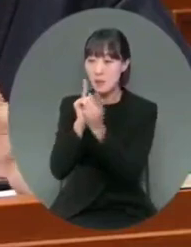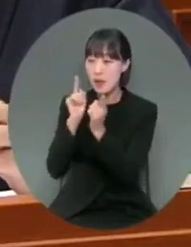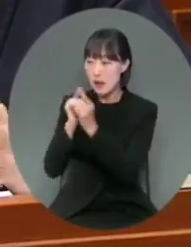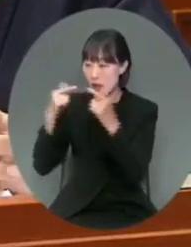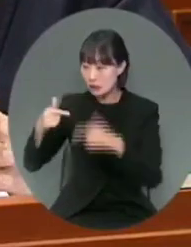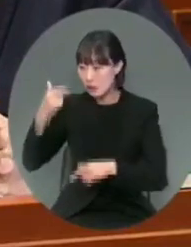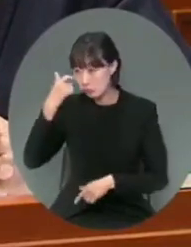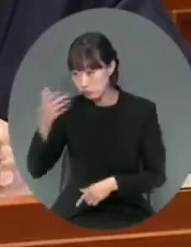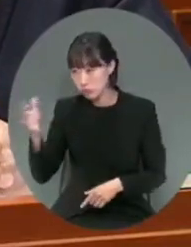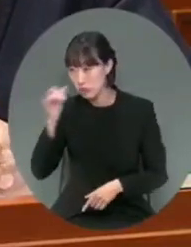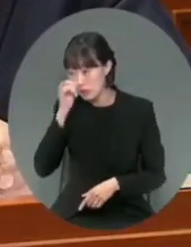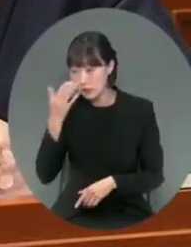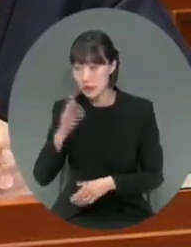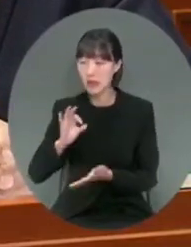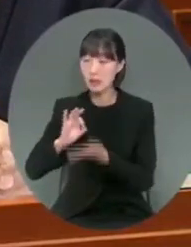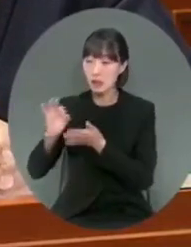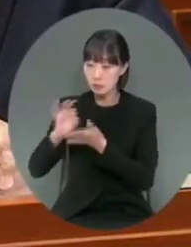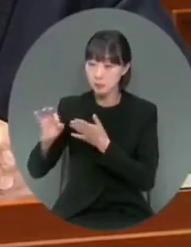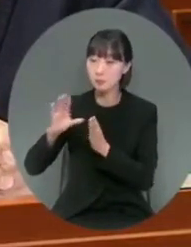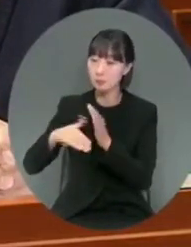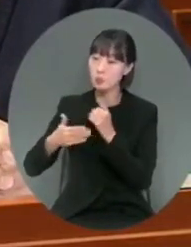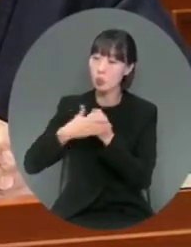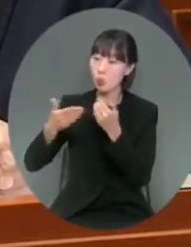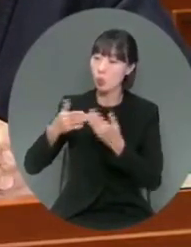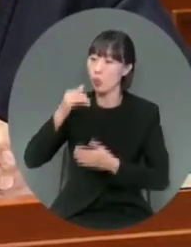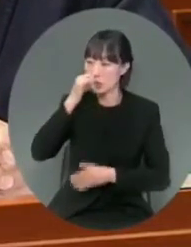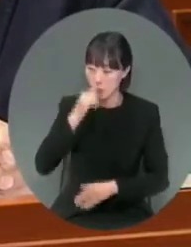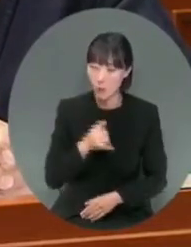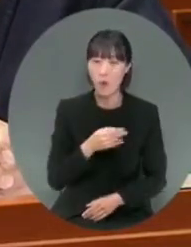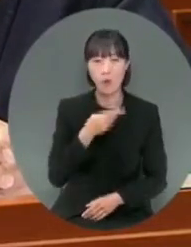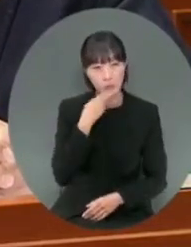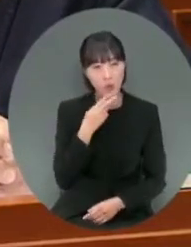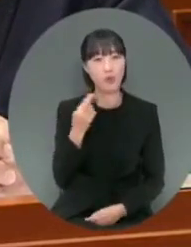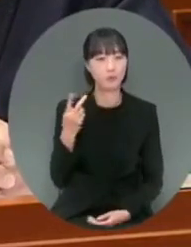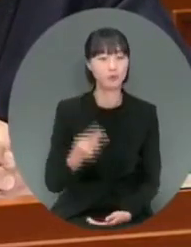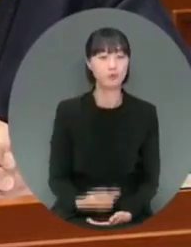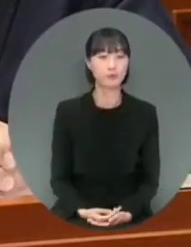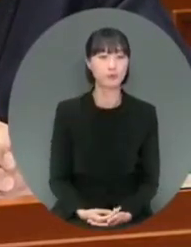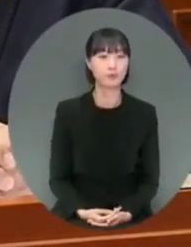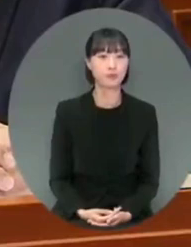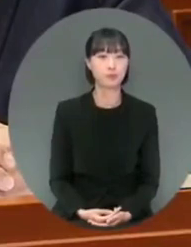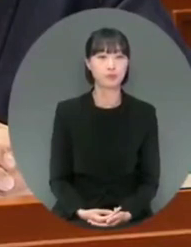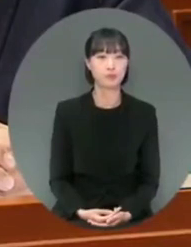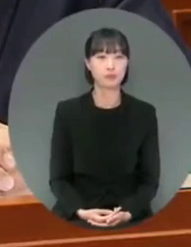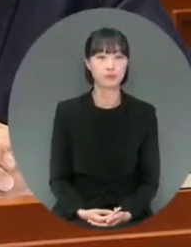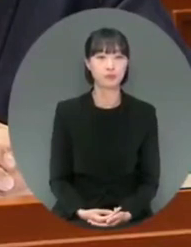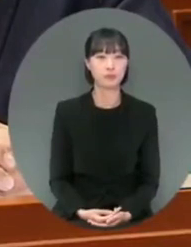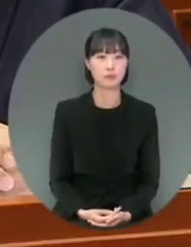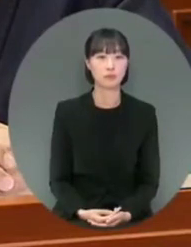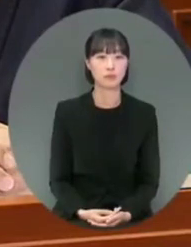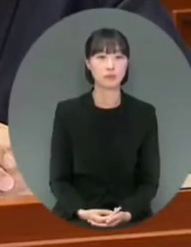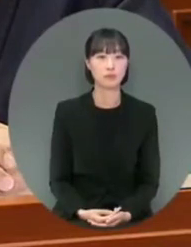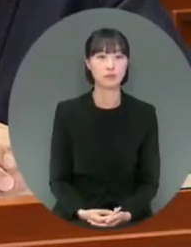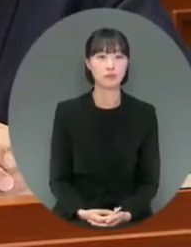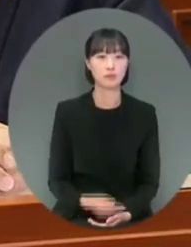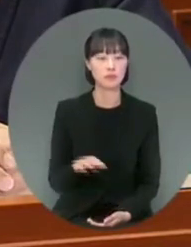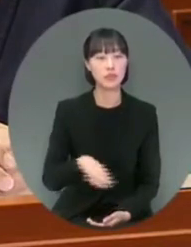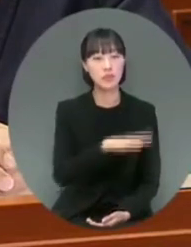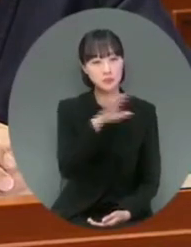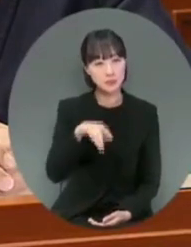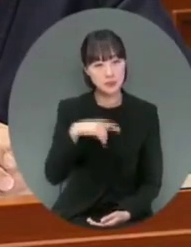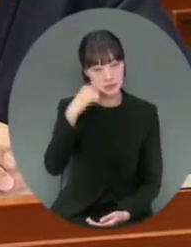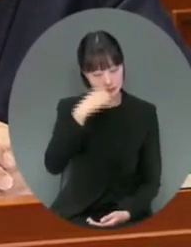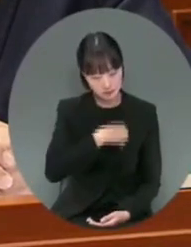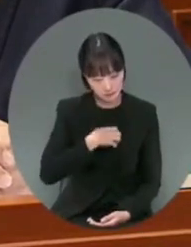사람들은 도움이 된다는 이야기도 많이 들었습니다. 저는 그분들의 눈물을 닦아줄 마음의 자세가 돼